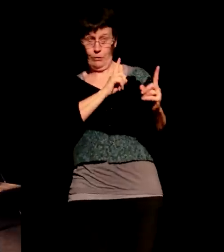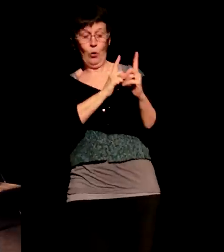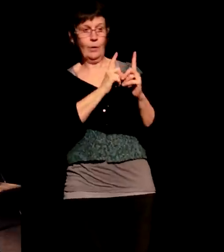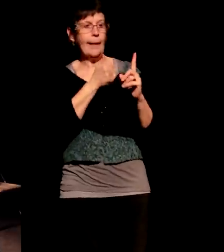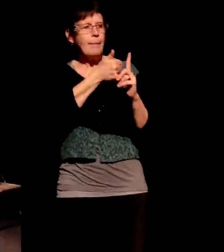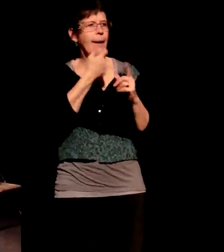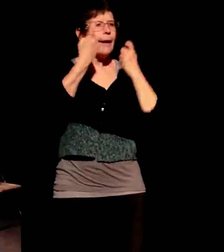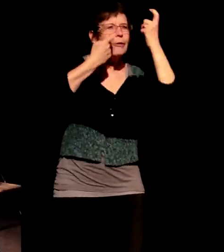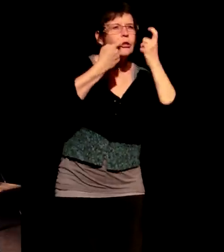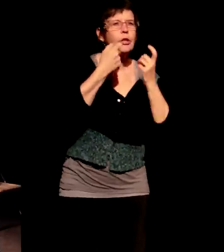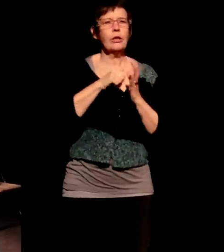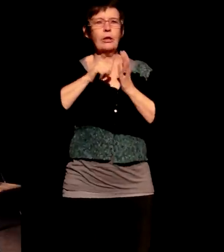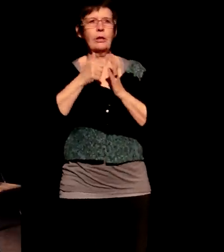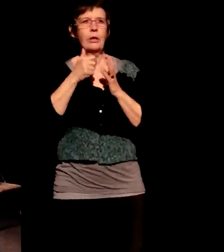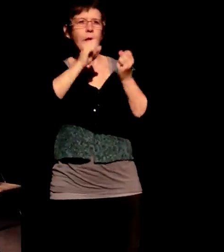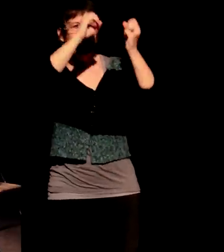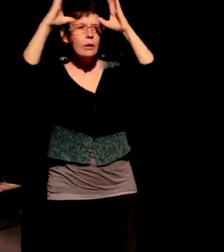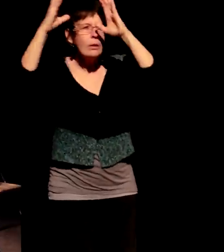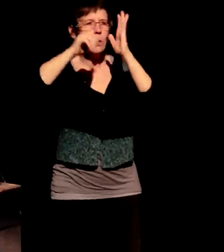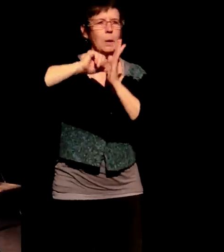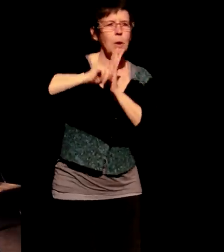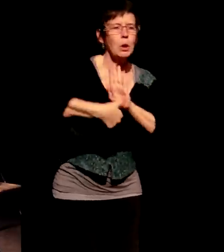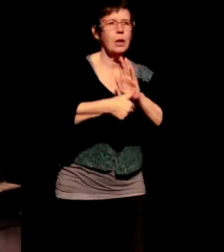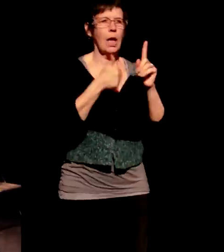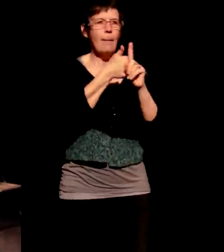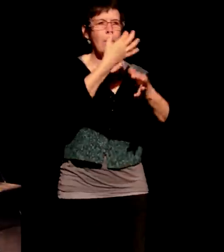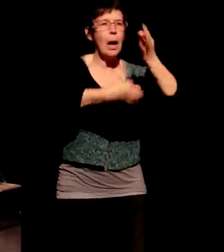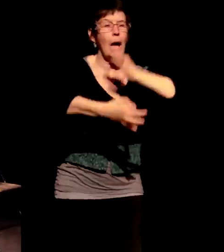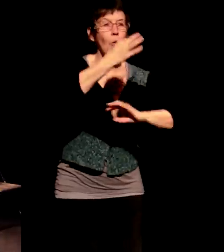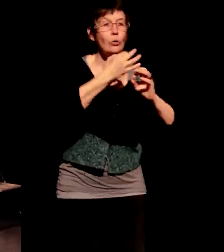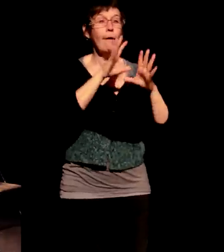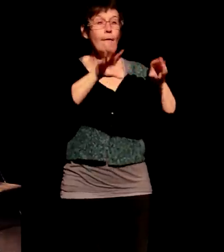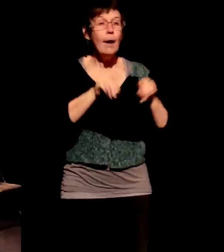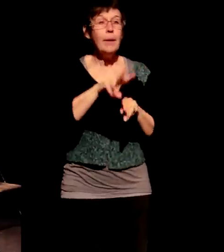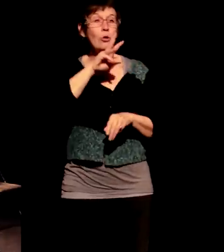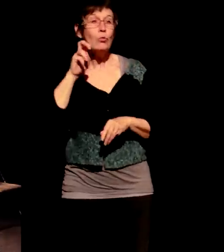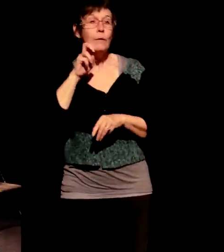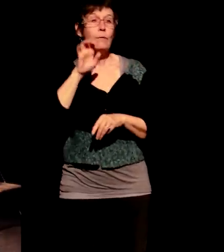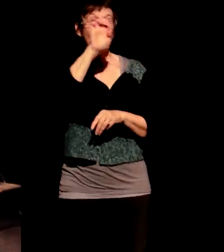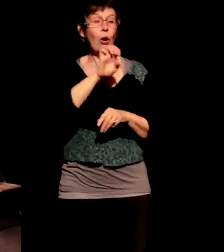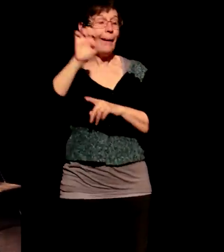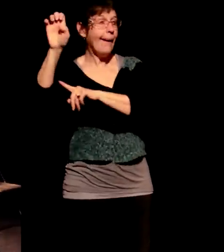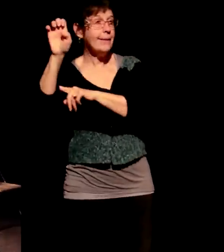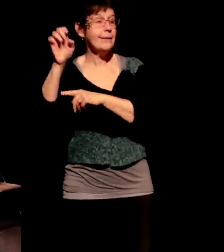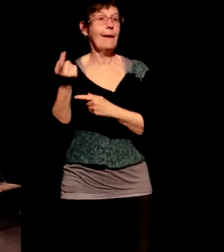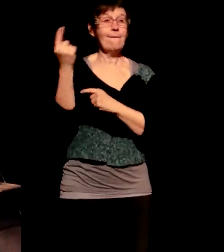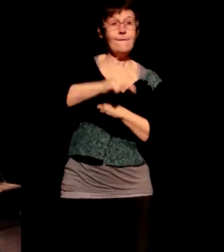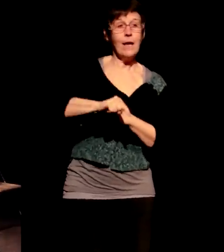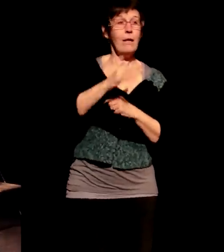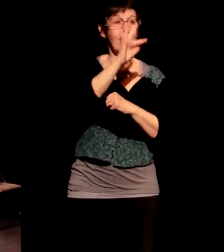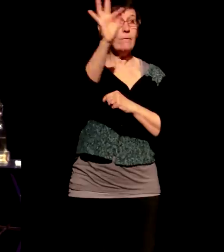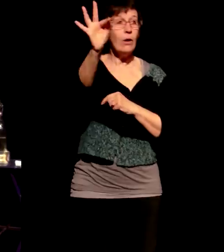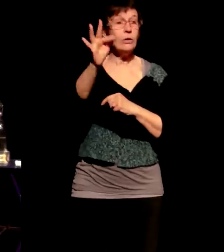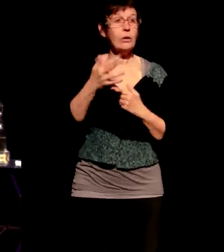notions d'identité, qui me parlait de sa famille juive d'Europe de l'Est, qui est venue en France, qui me racontait comment les identités de genre, la